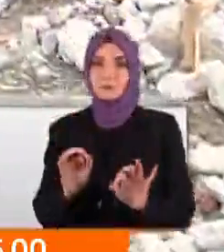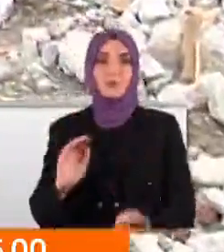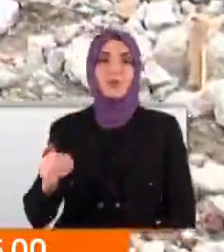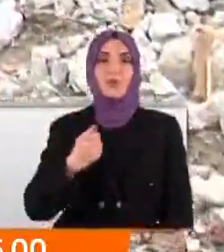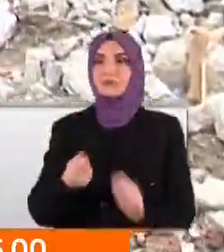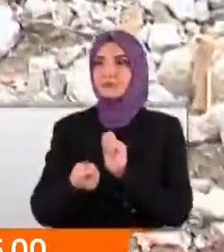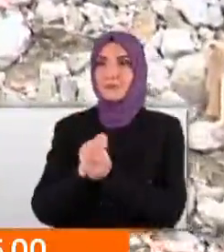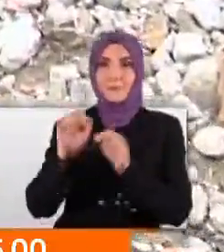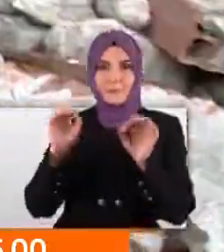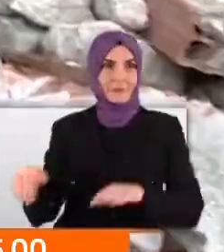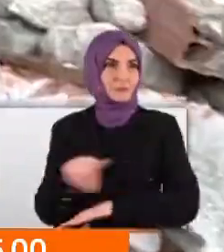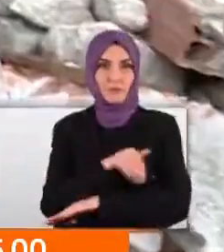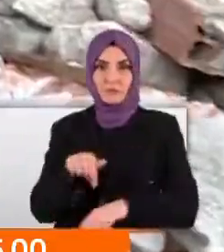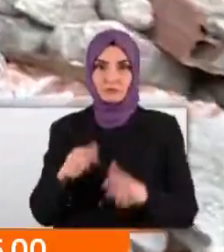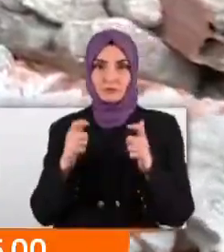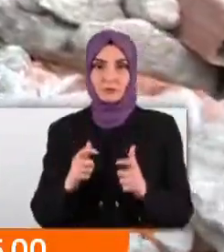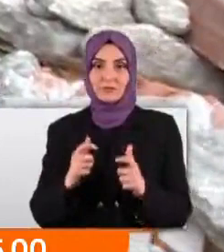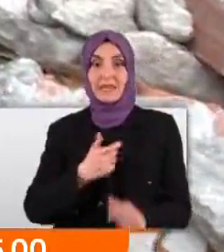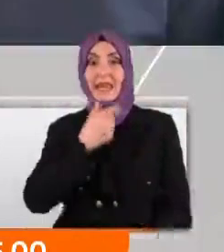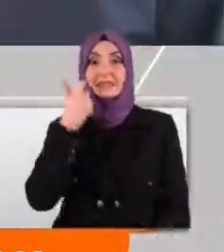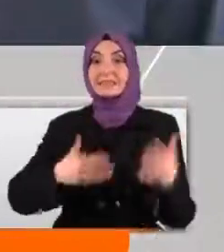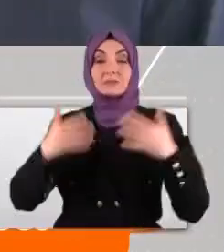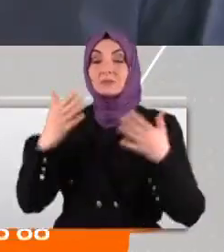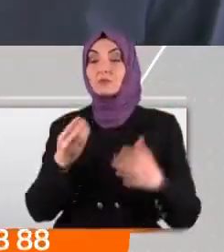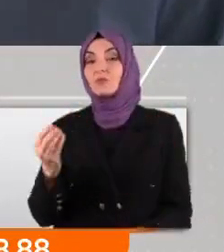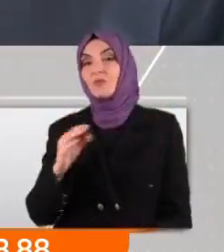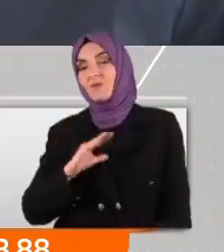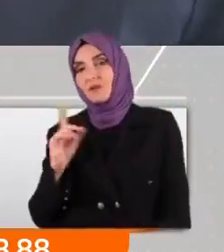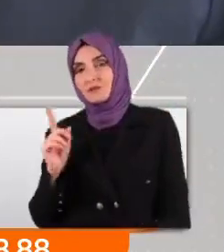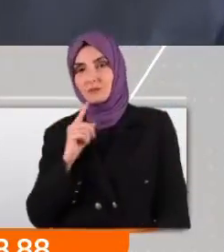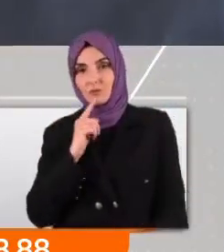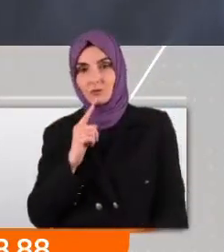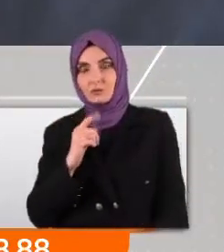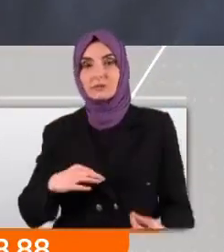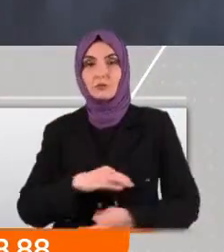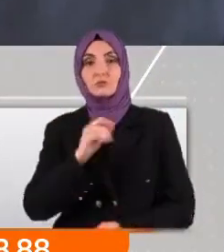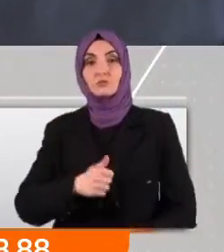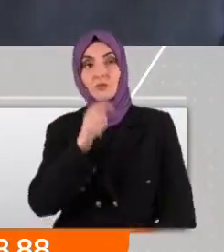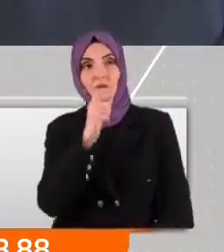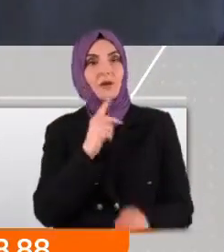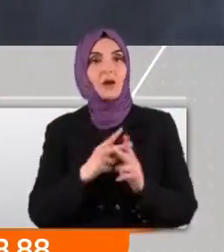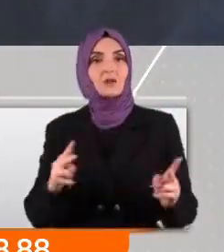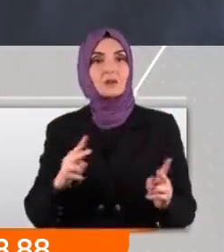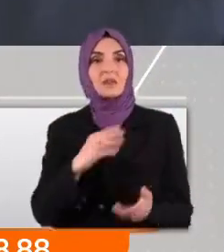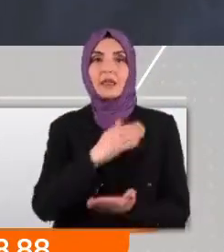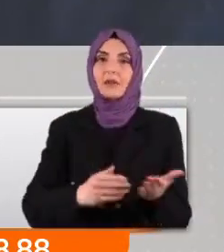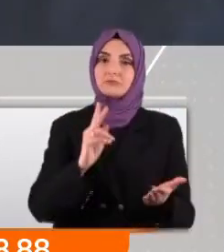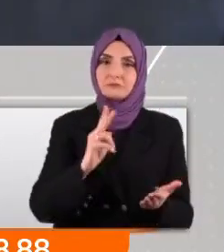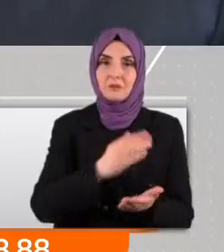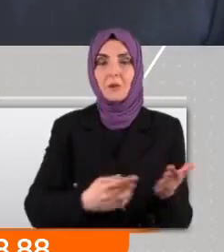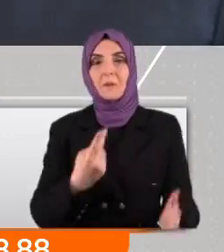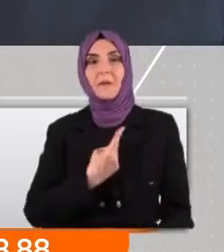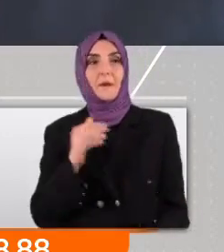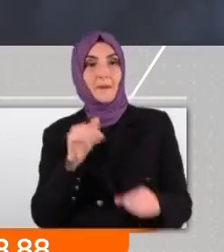başladığı o sokaklardan birindeyiz. Eski bina çok eski. Sayın Cumhurbaşkanımız tarafından açıklanan yarısı sizden yarısı bizden kampanyasıyla beraber